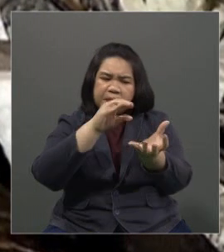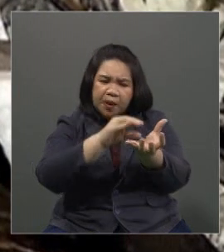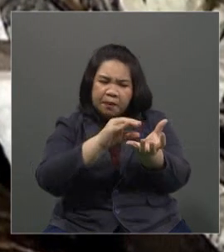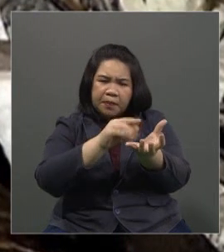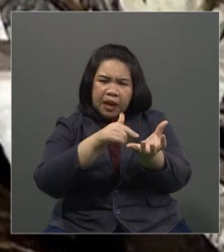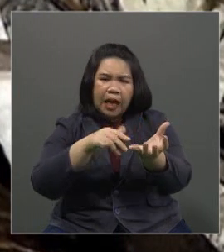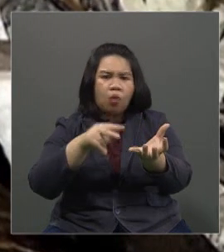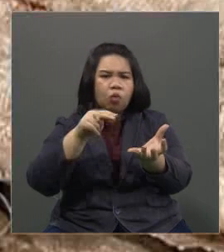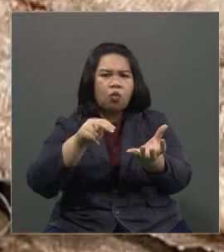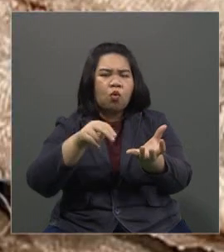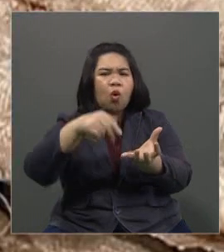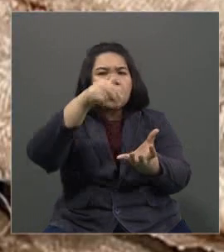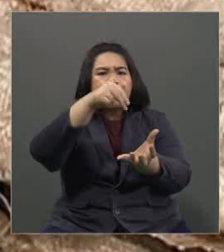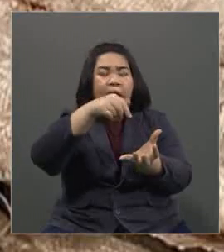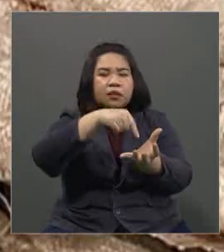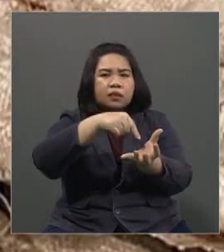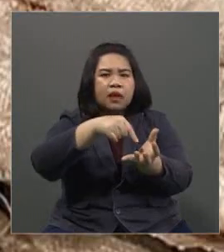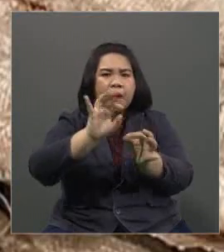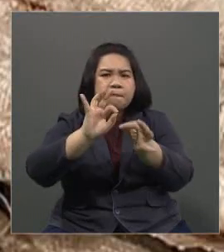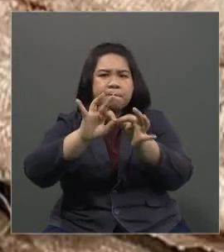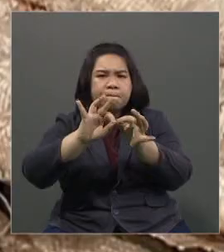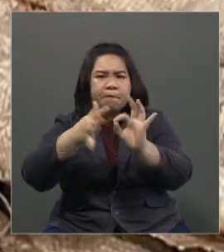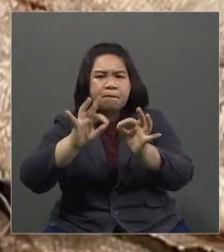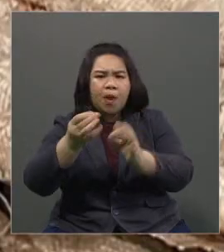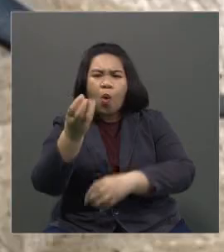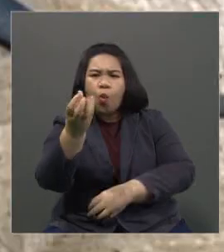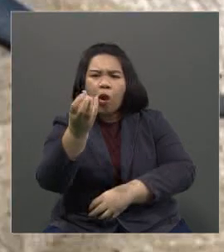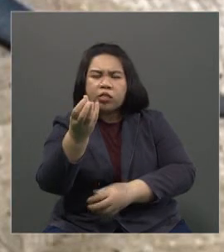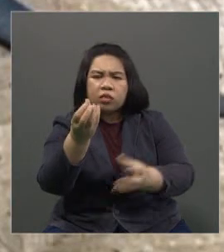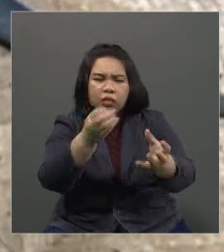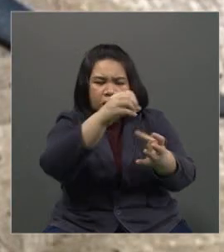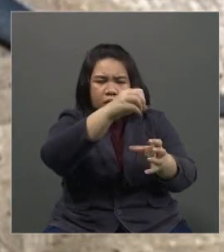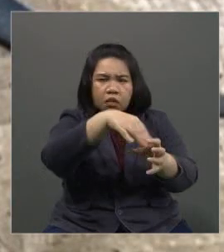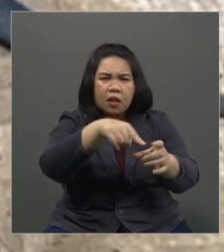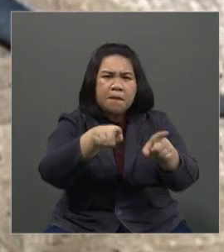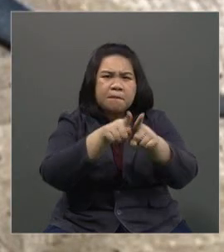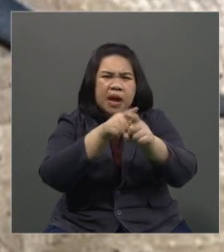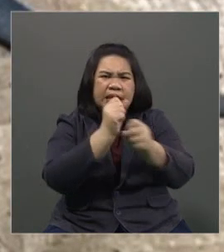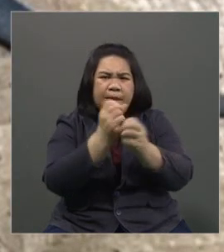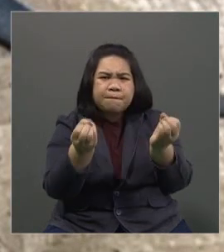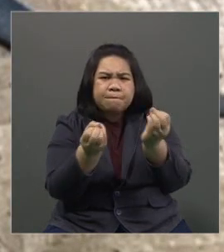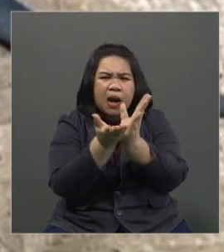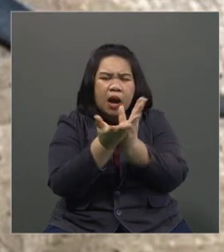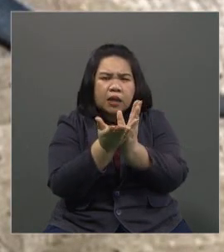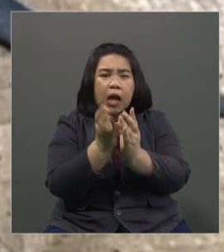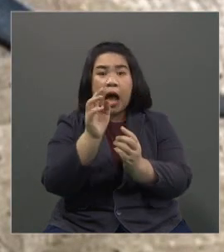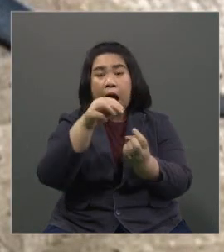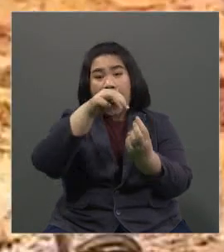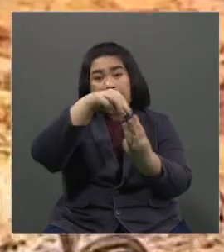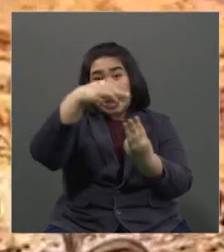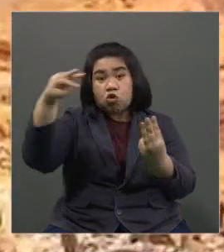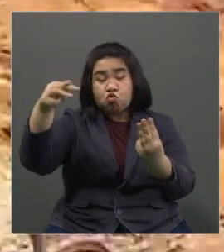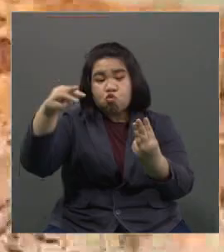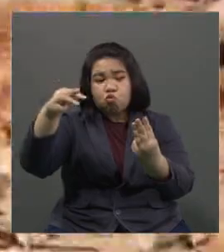บรรจุน้ำมันแล้วใช้ประทัดไล่นกลักษณะเป็นลูกบอลพลาสติกที่มีการดัดแปลงติดไว้กับก้านธูปเป็นตัวจุด